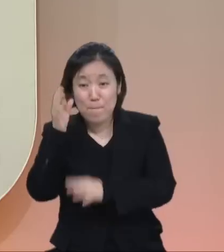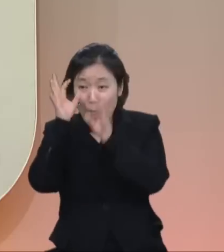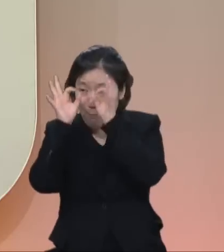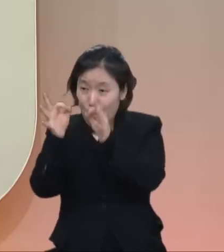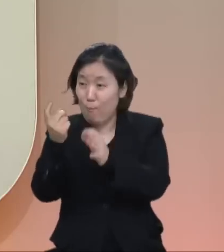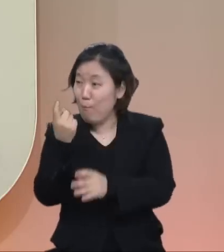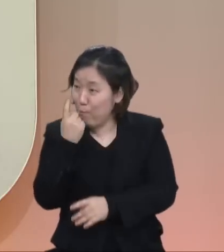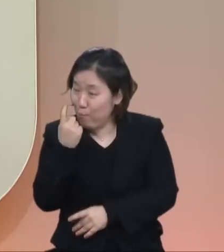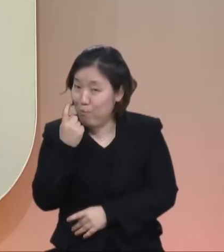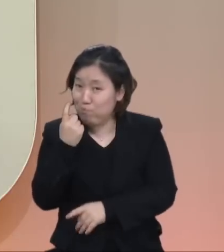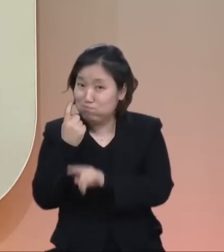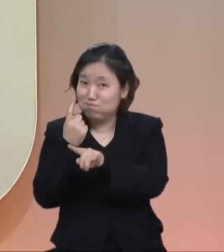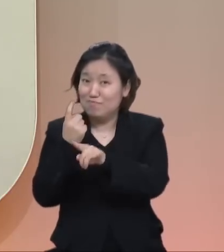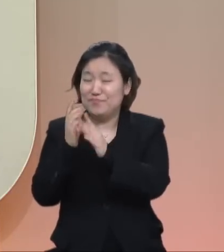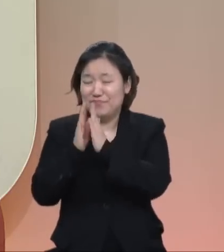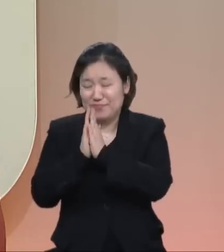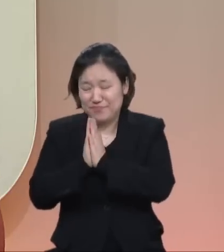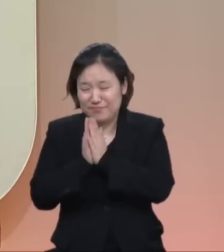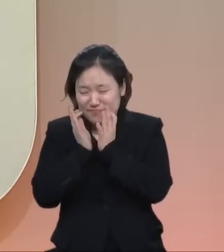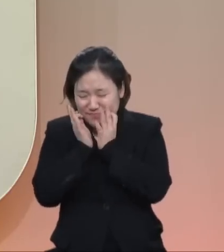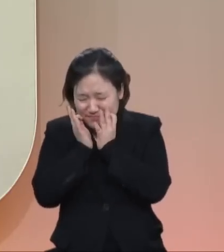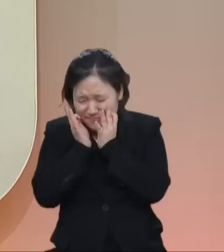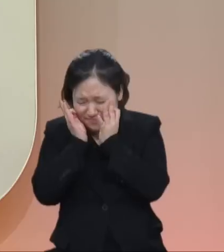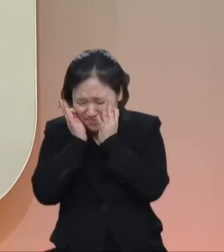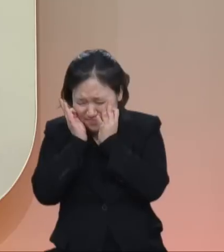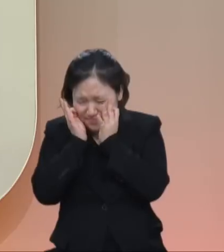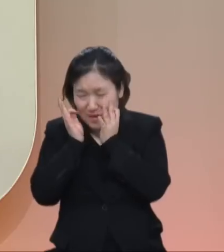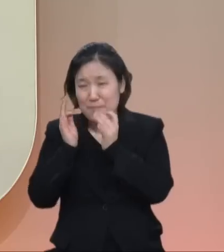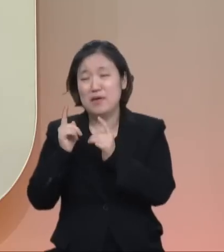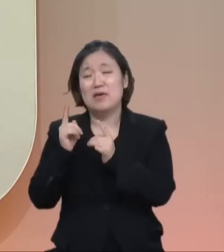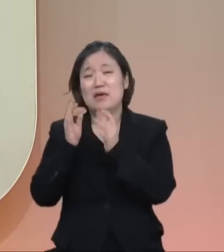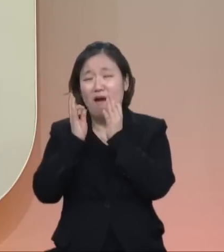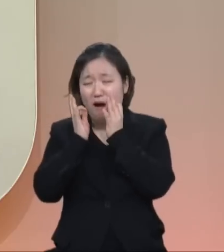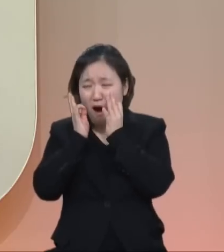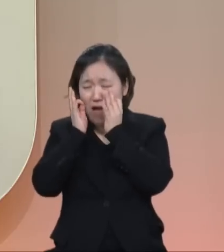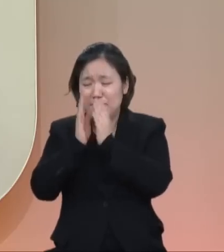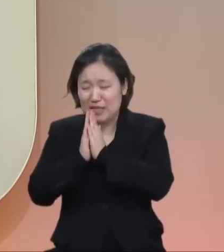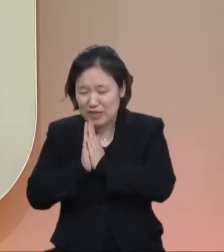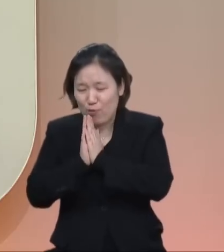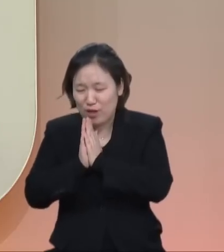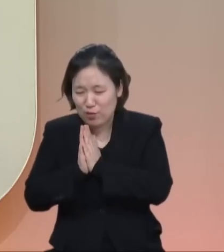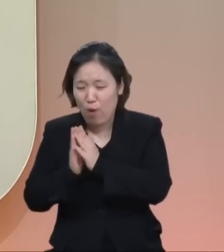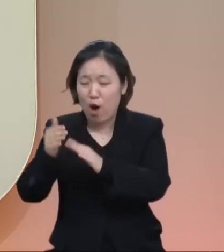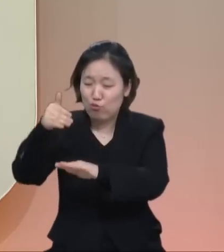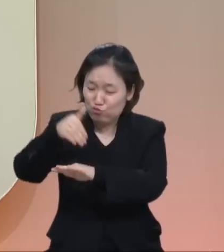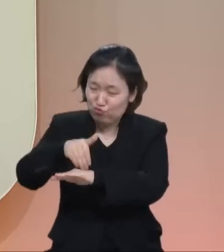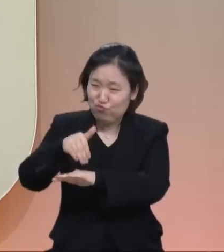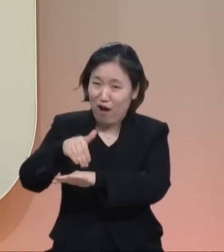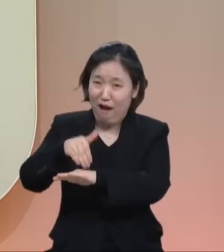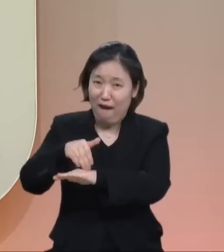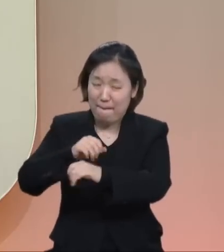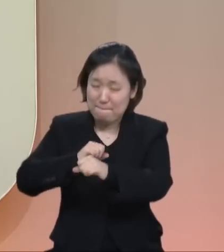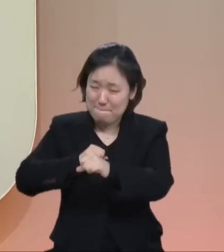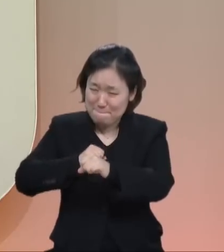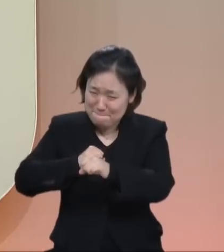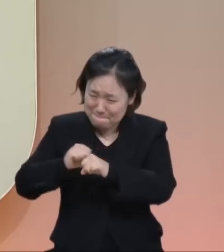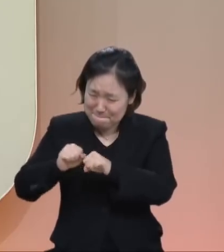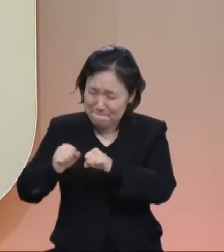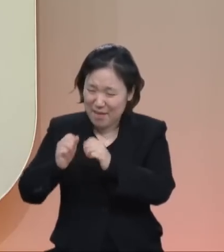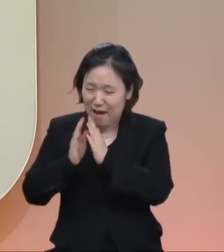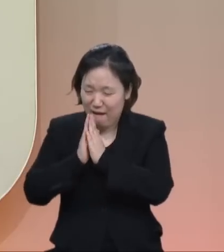아 기도를 열심히 했는데도 신앙생활을 열심히 했는데도